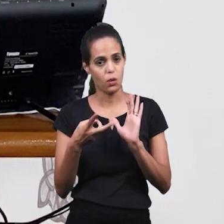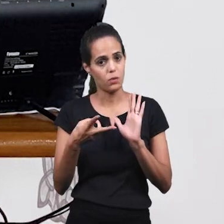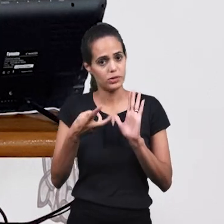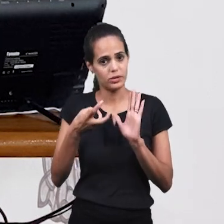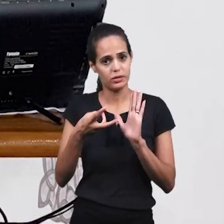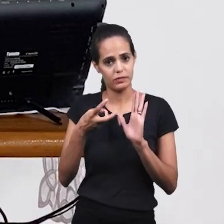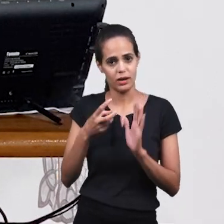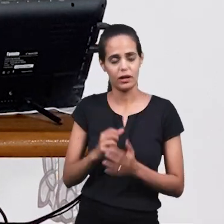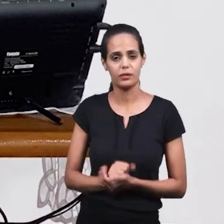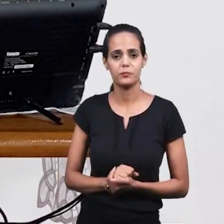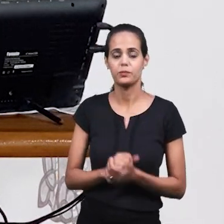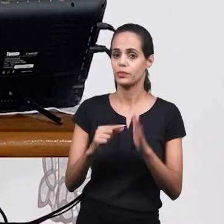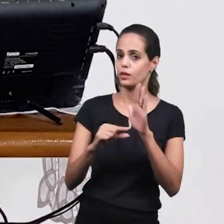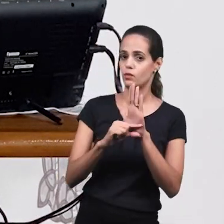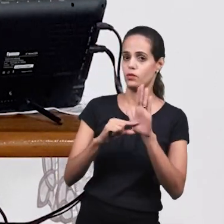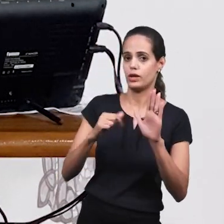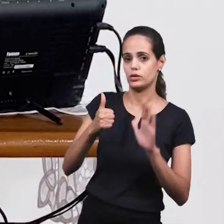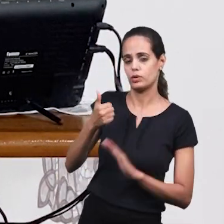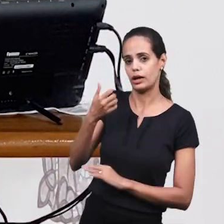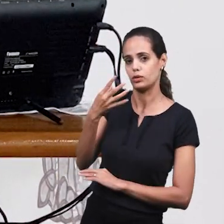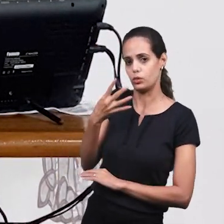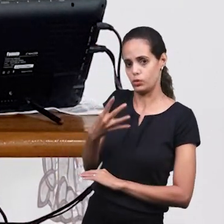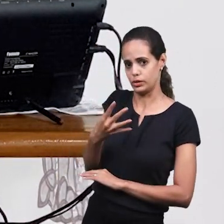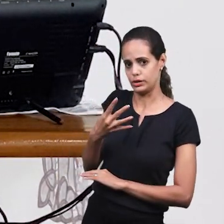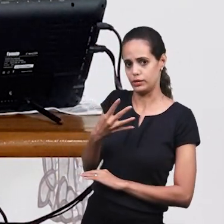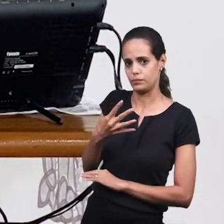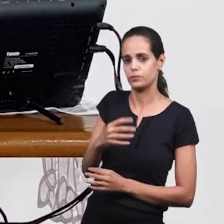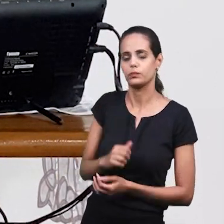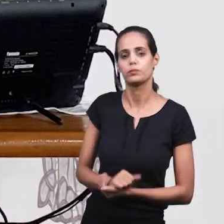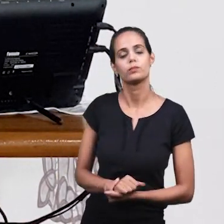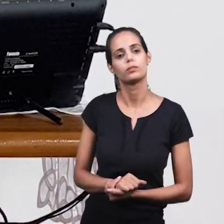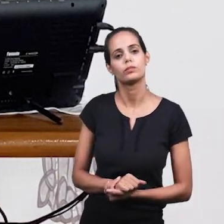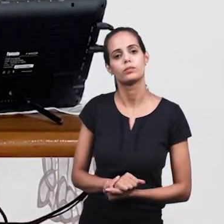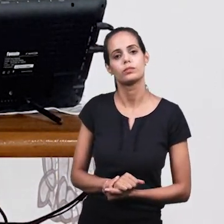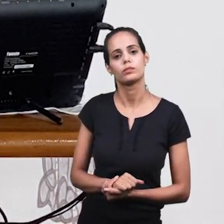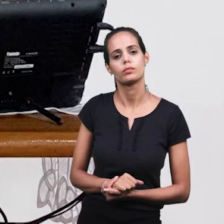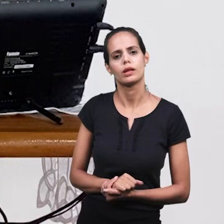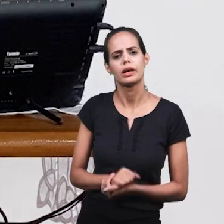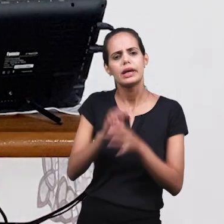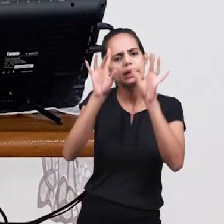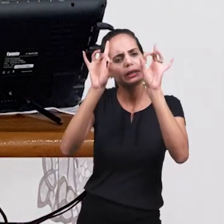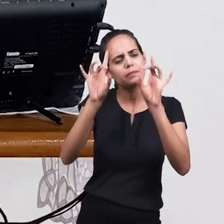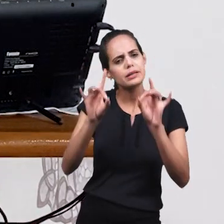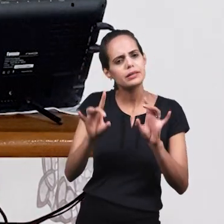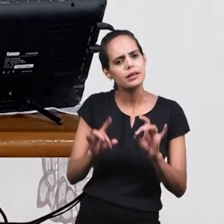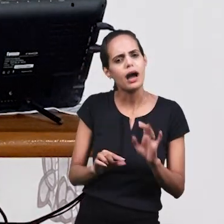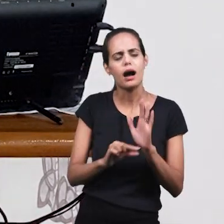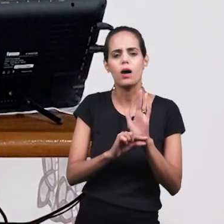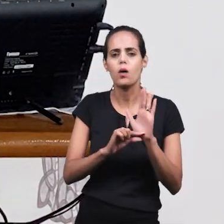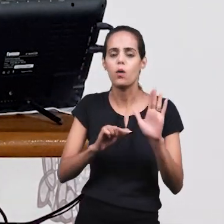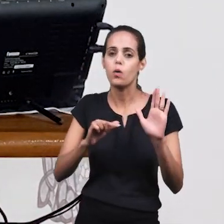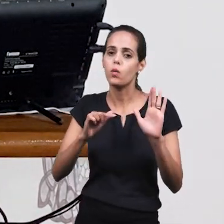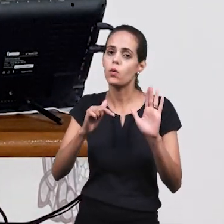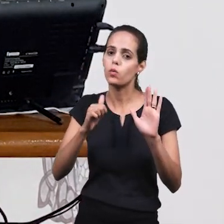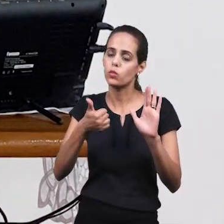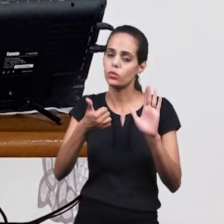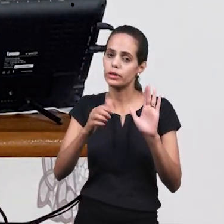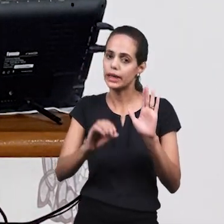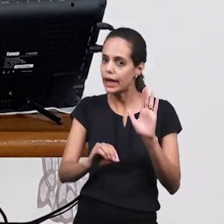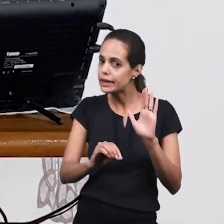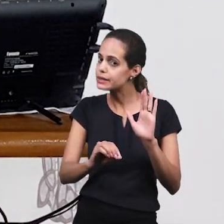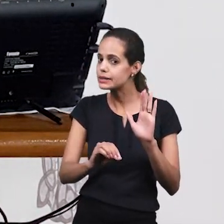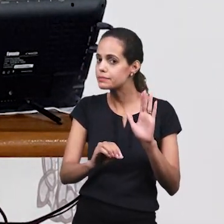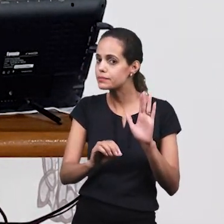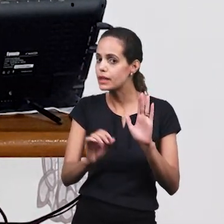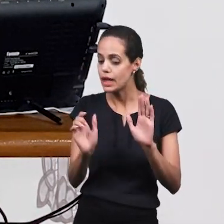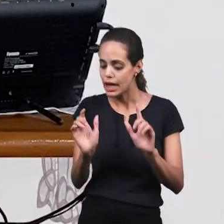verset 10 en spécial, c'est une réaction qui n'a pas été très